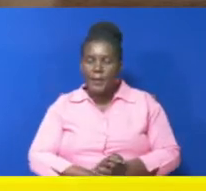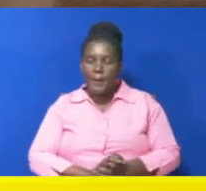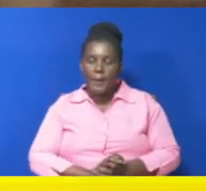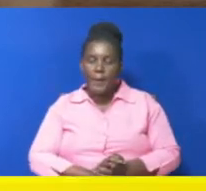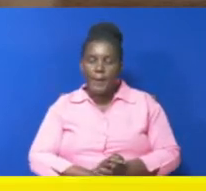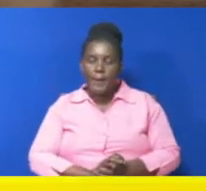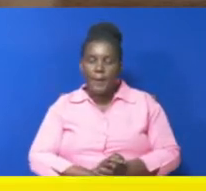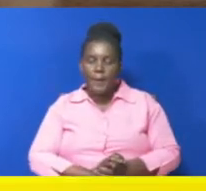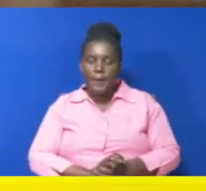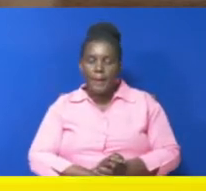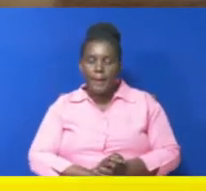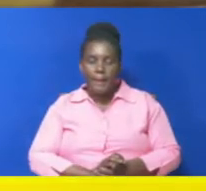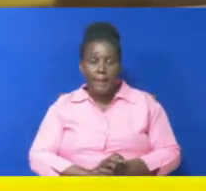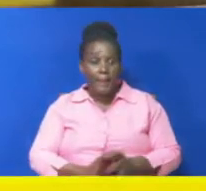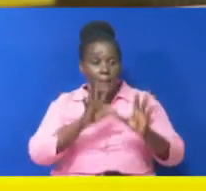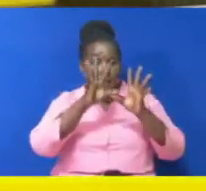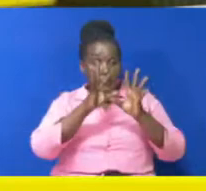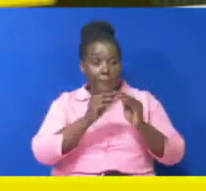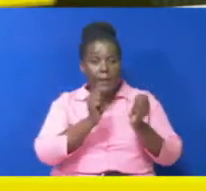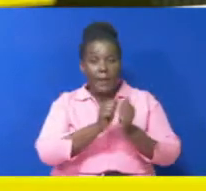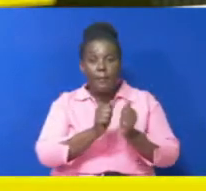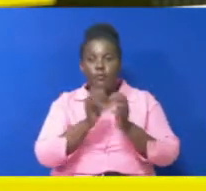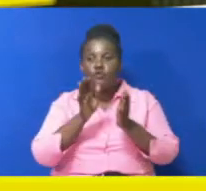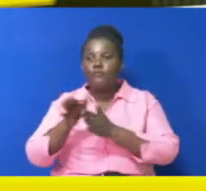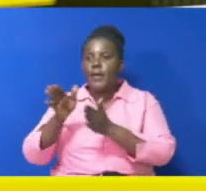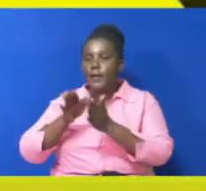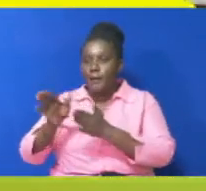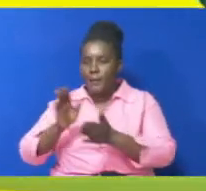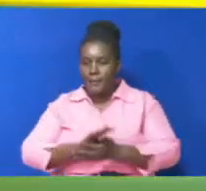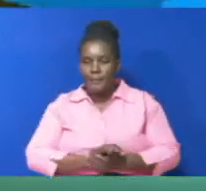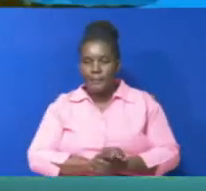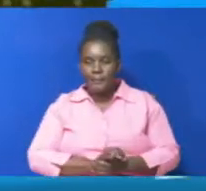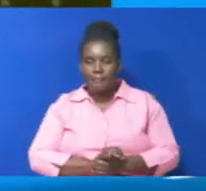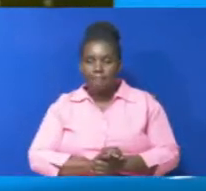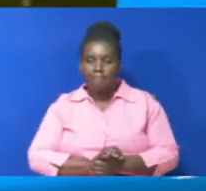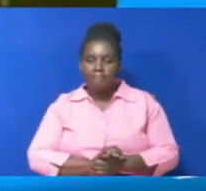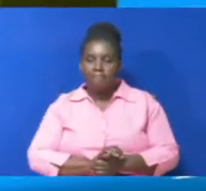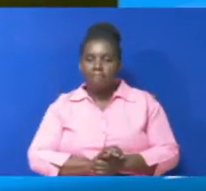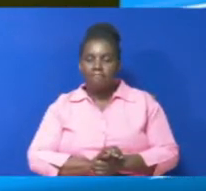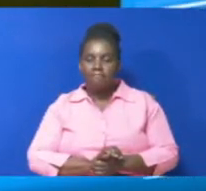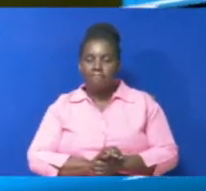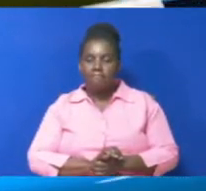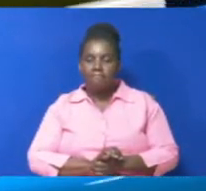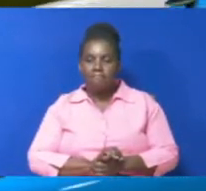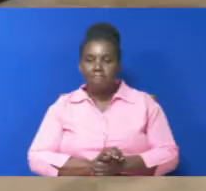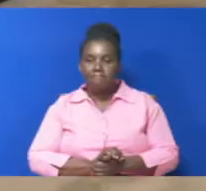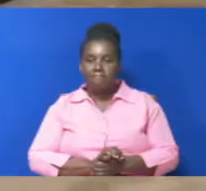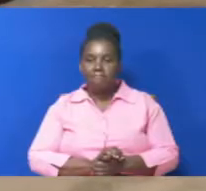huko. Tulionayo usiku huu ni pamoja na